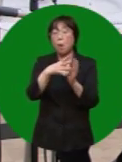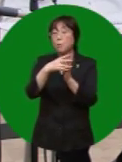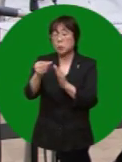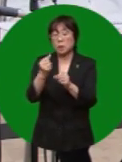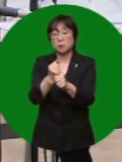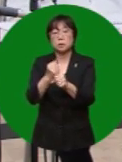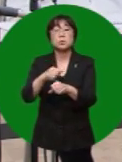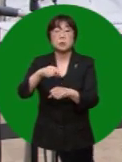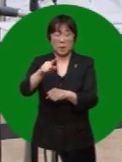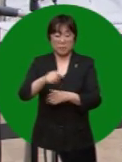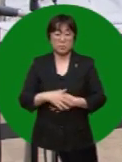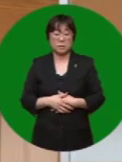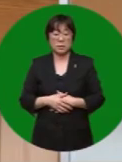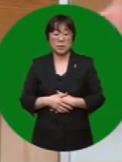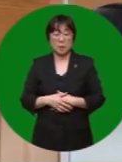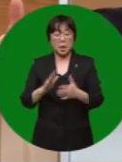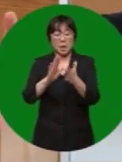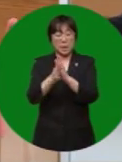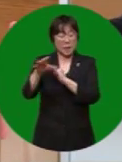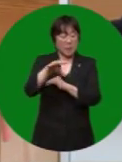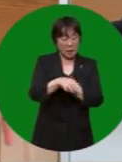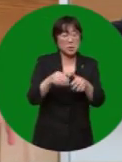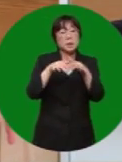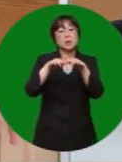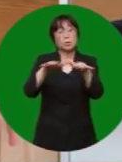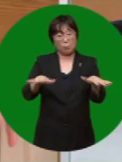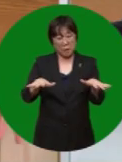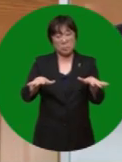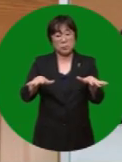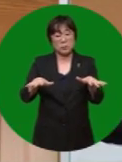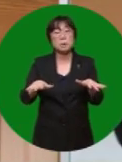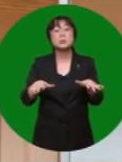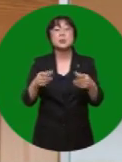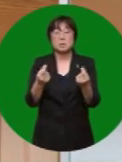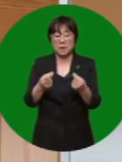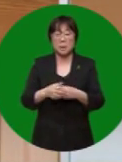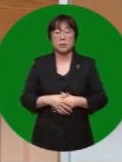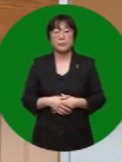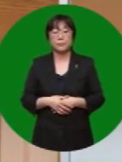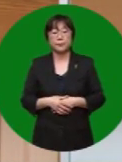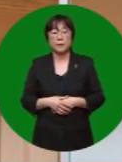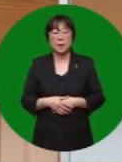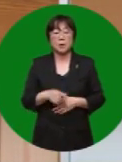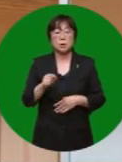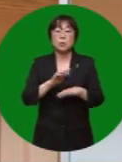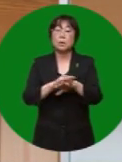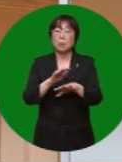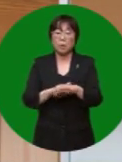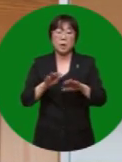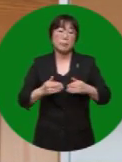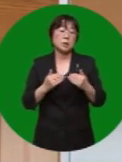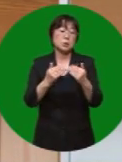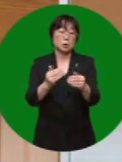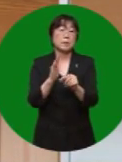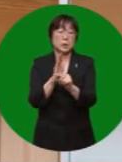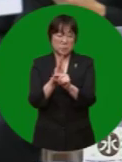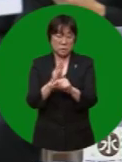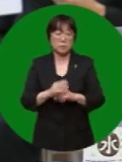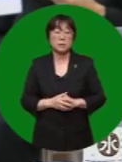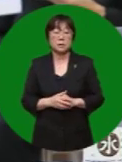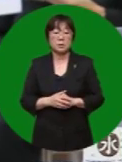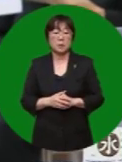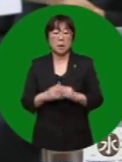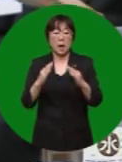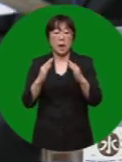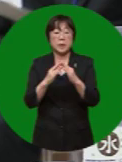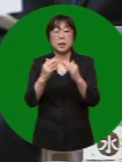として作り上げた、まあ、それを今度は全県下に広げると、海洋部分ですね、まあ、そうした形を今進めていっております。